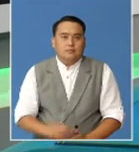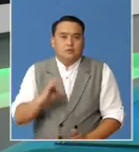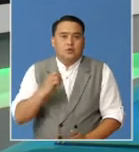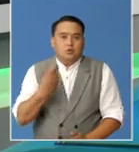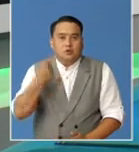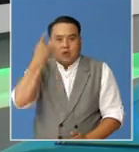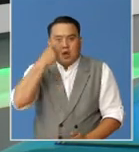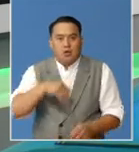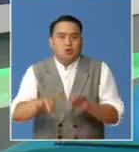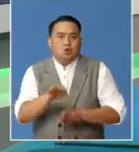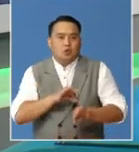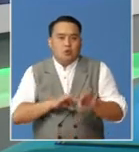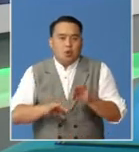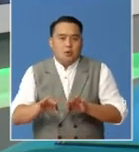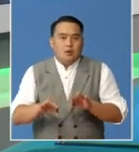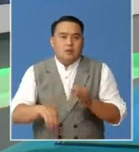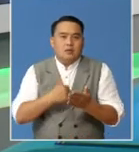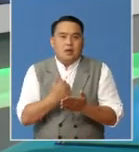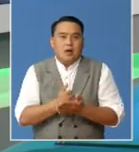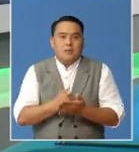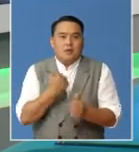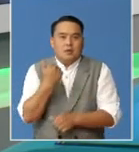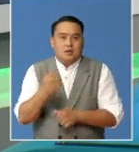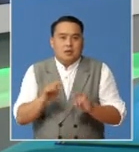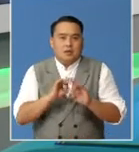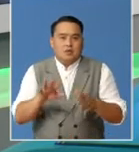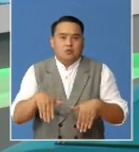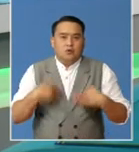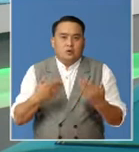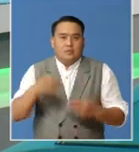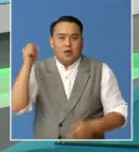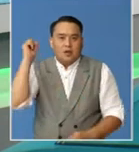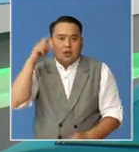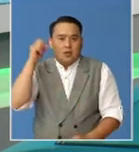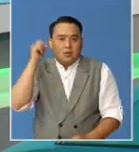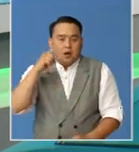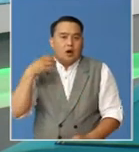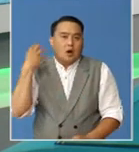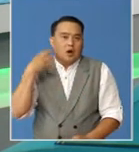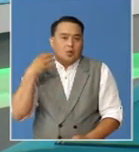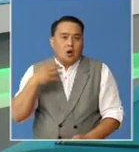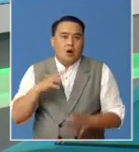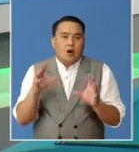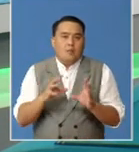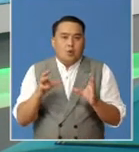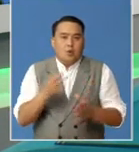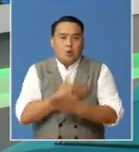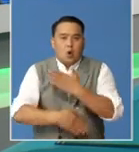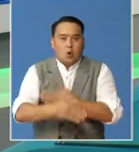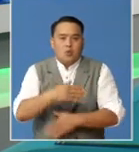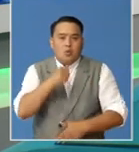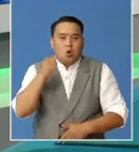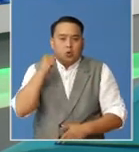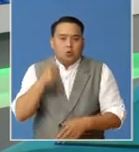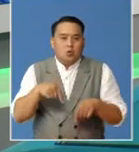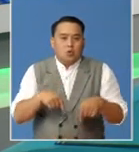Әлеуметтік идеялар мен жобалар жәрмеңкесінің игілігі жайлы тағы бір материалды назарларыңызға ұсынамыз. Кербұлақ ауданында қамқор мүгедектер қоғамы да былтыр